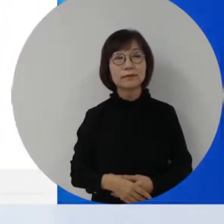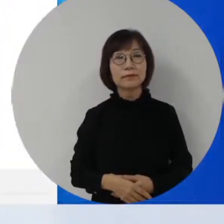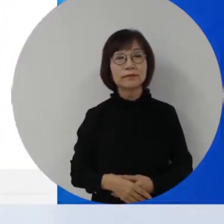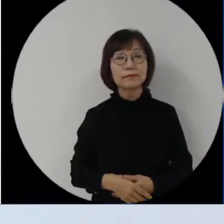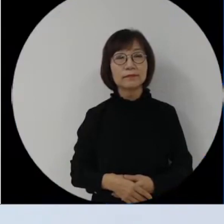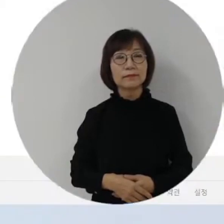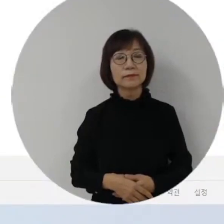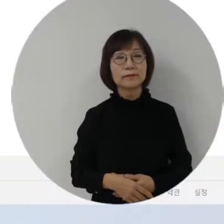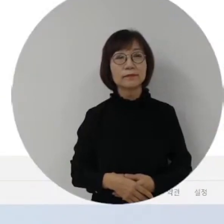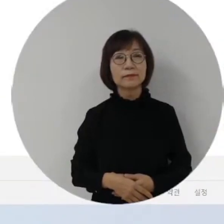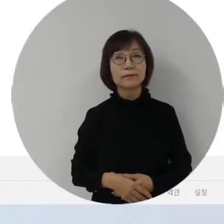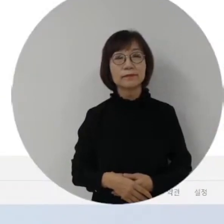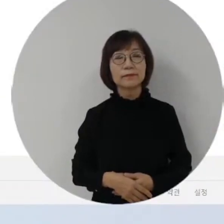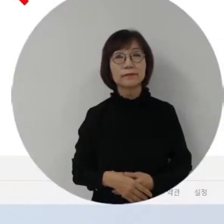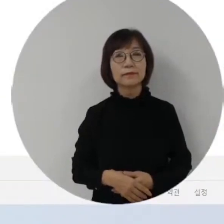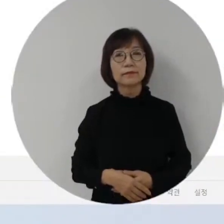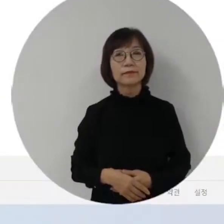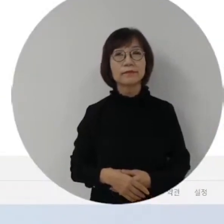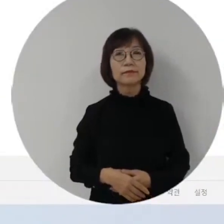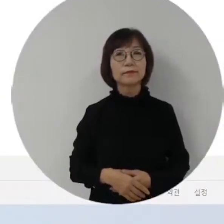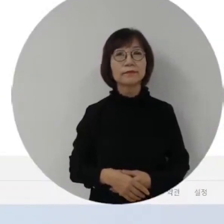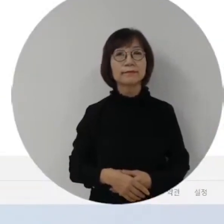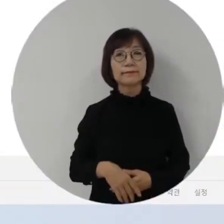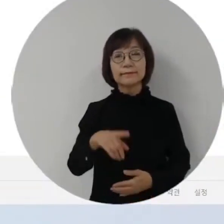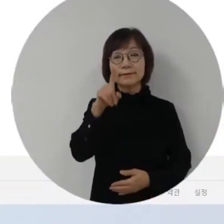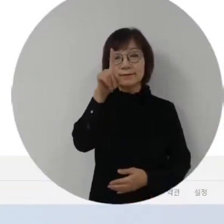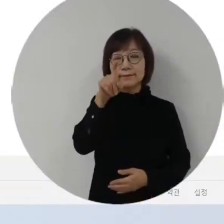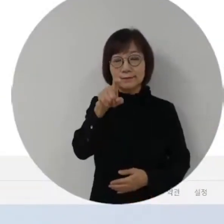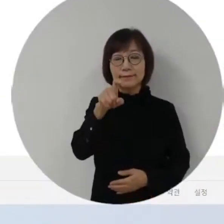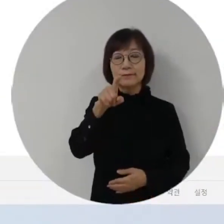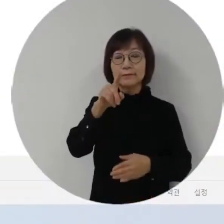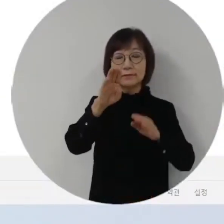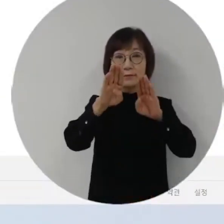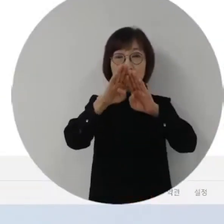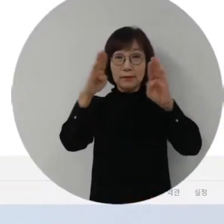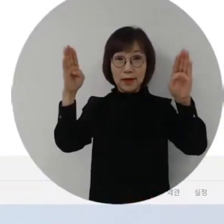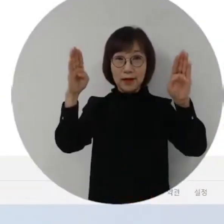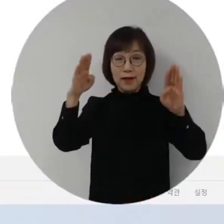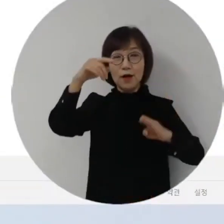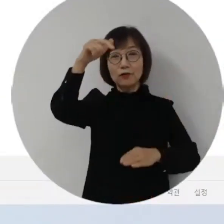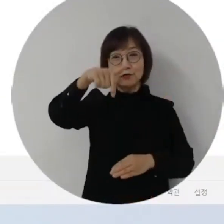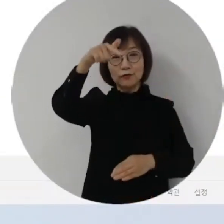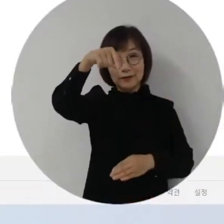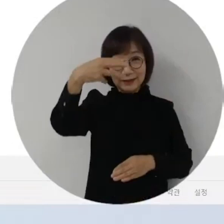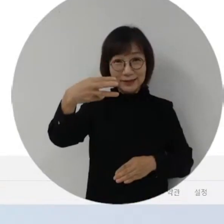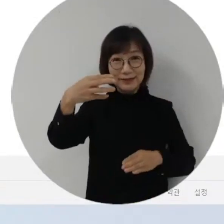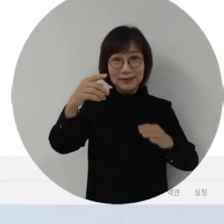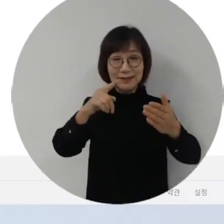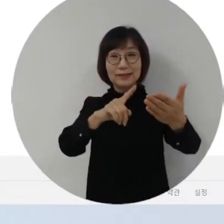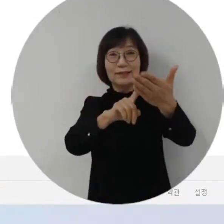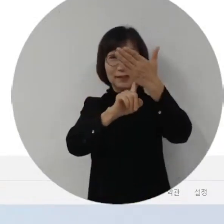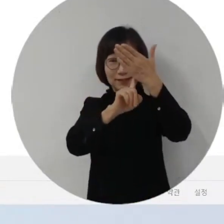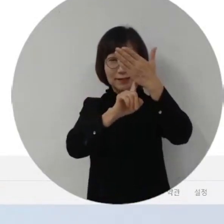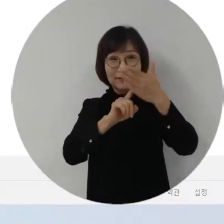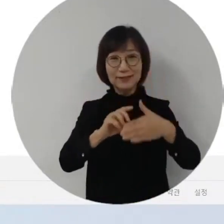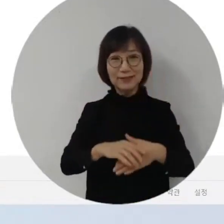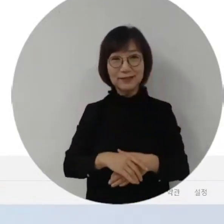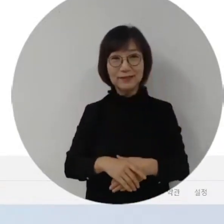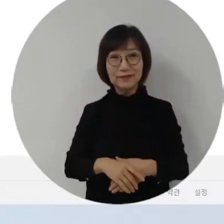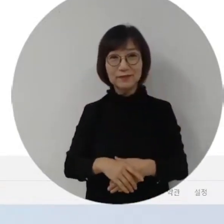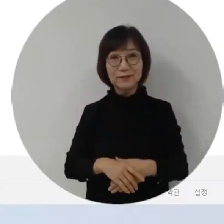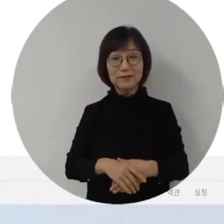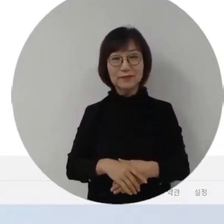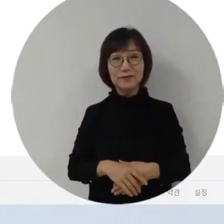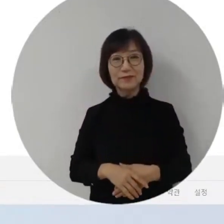뭔가 뭐 페이지 테마 이렇게 설정하라는 문구가 나오면은요, 밑에 건너뛰기 눌러주세요. 건너뛰기. 나중에 다 할 수